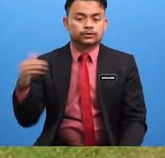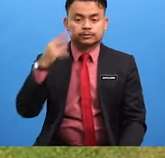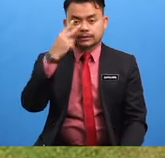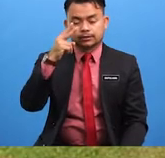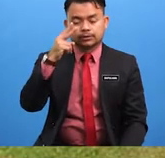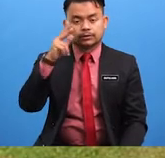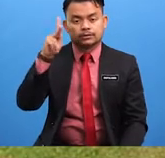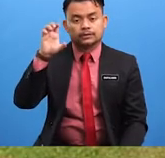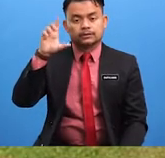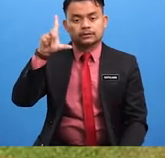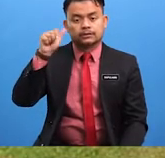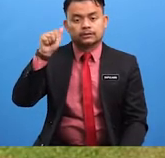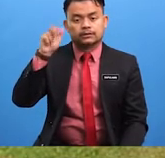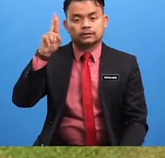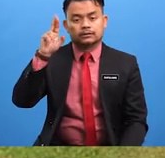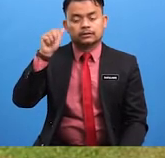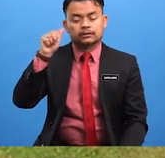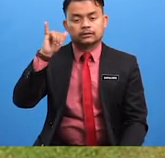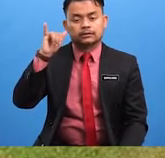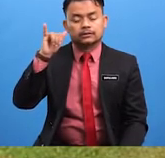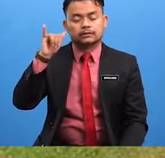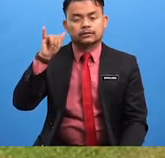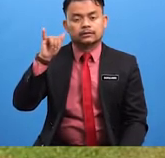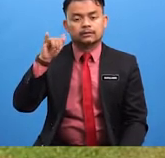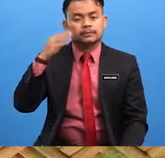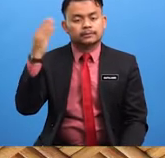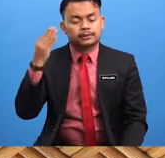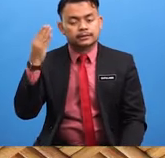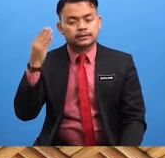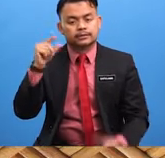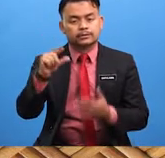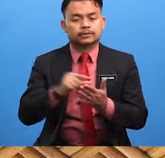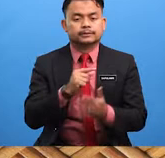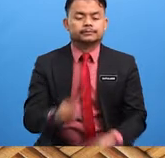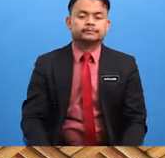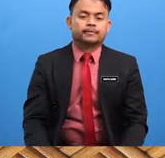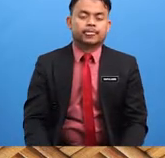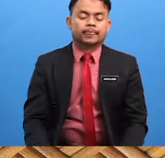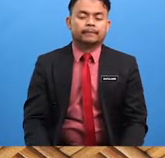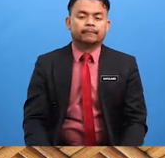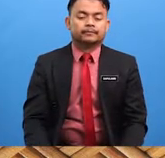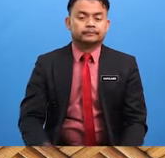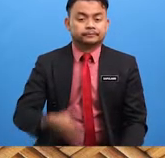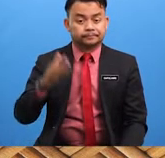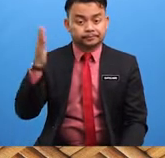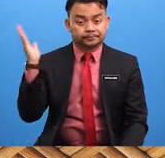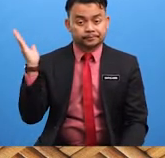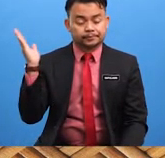dalam menghasilkan anyaman yang cantik dan menarik. Antaranya ialah kelarai tulang